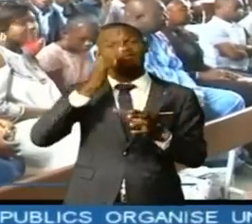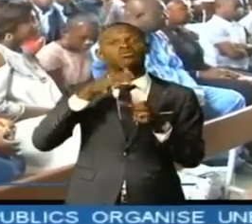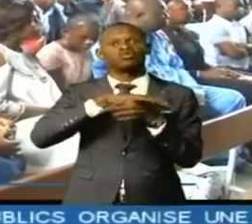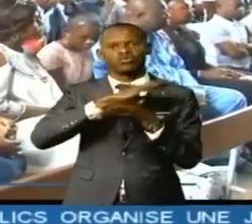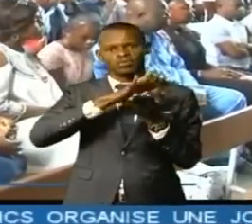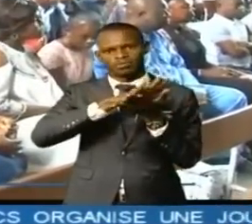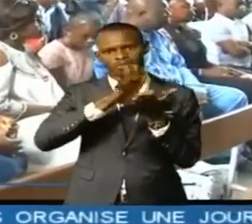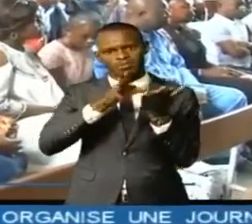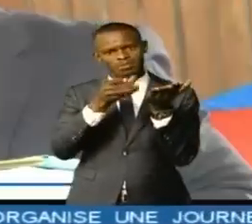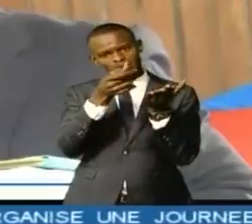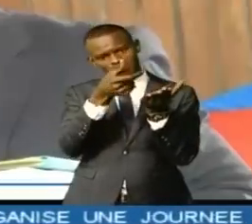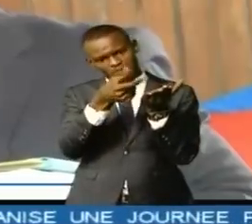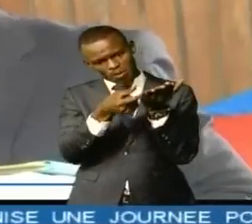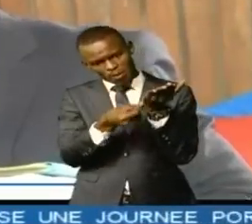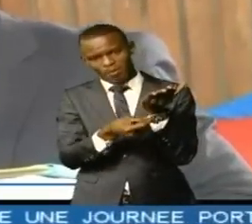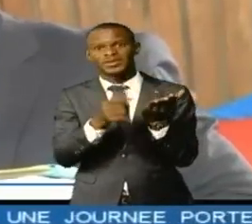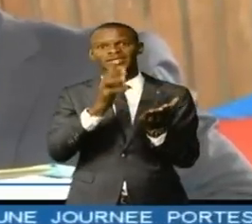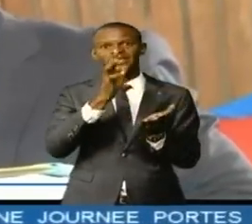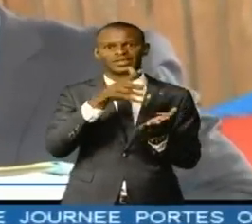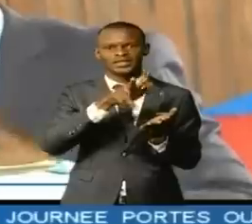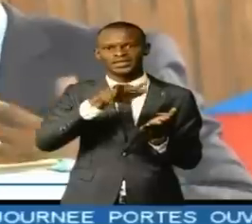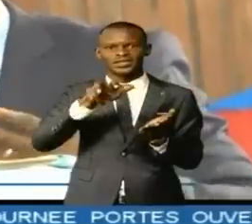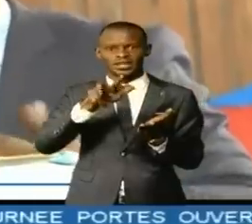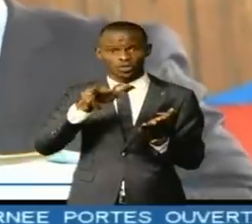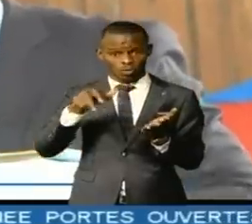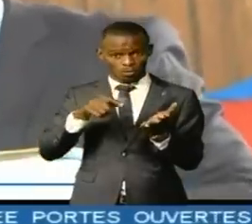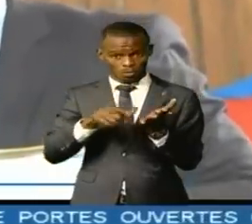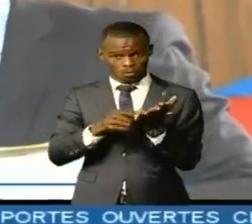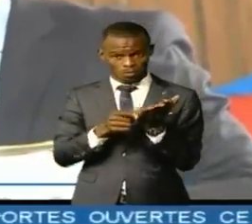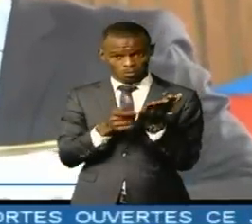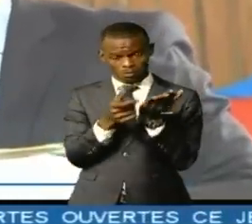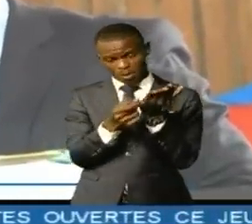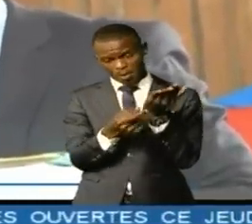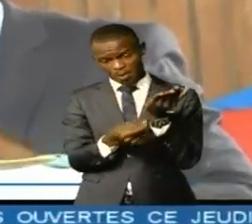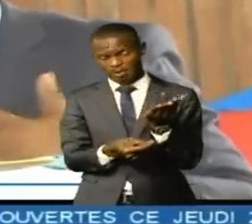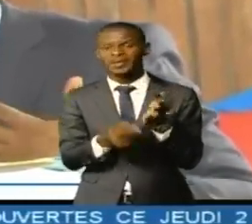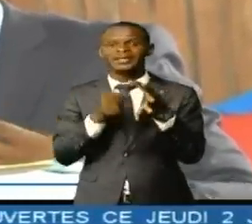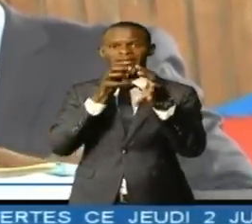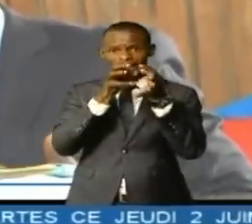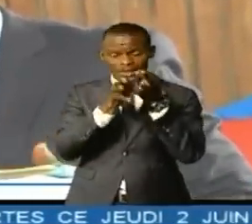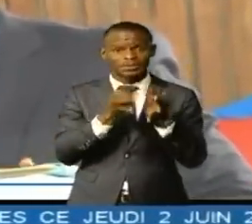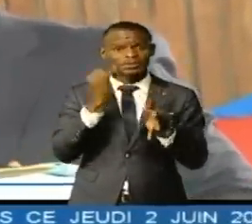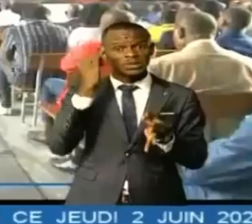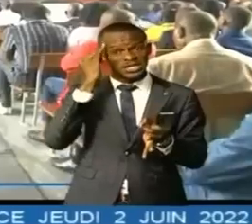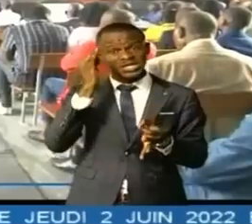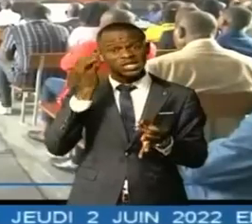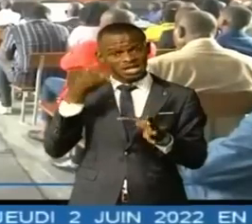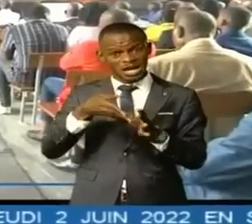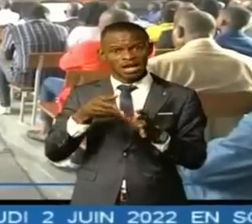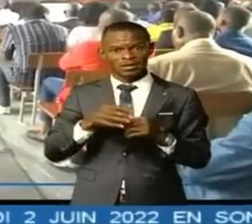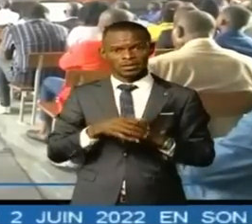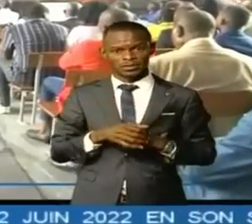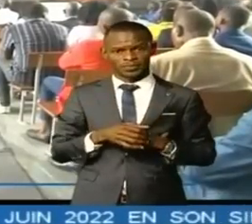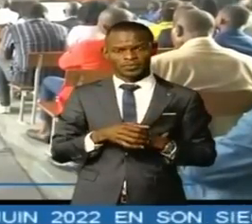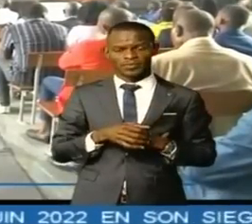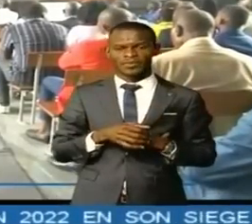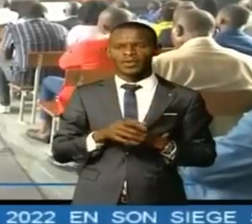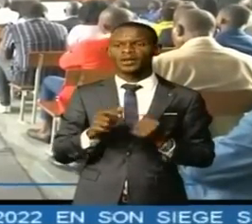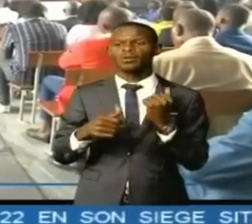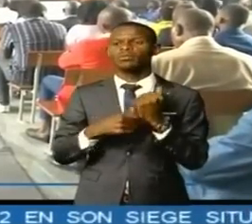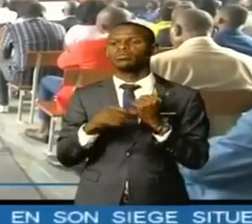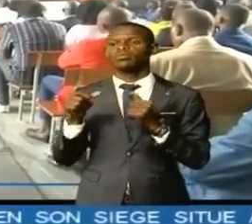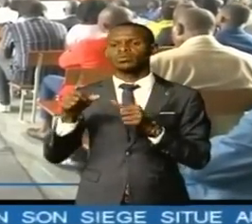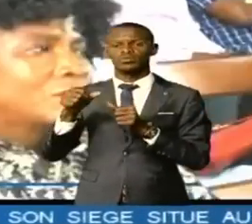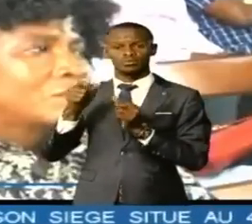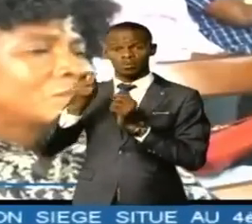de Prosper Gubarika wa Mudi Wamba Vanela, approche stylistique et sociologique dirigée par